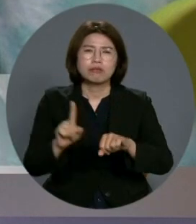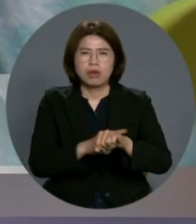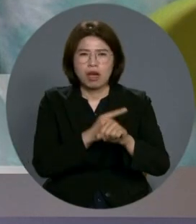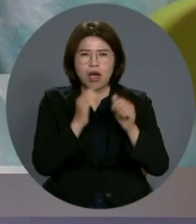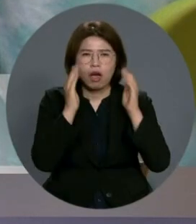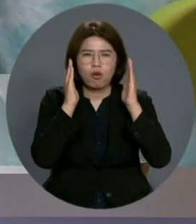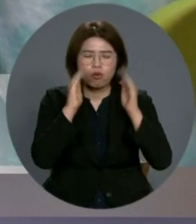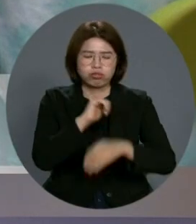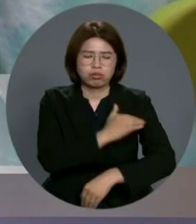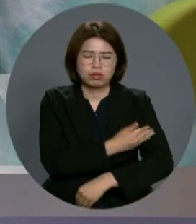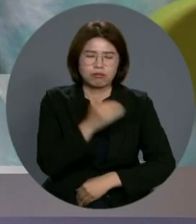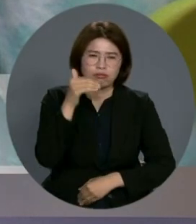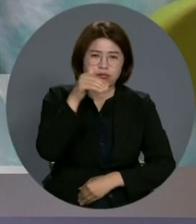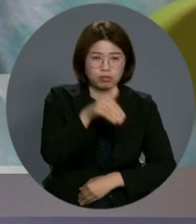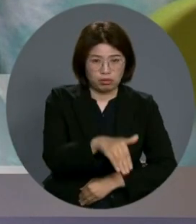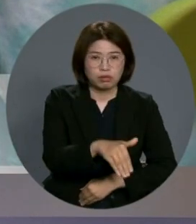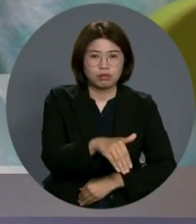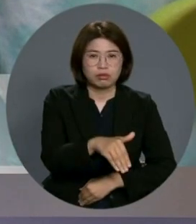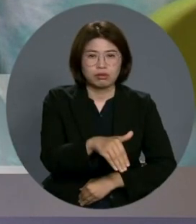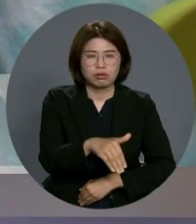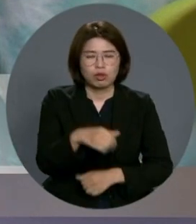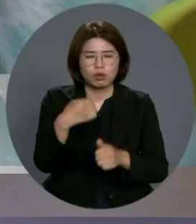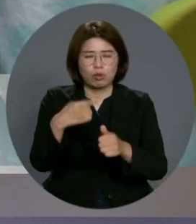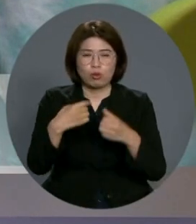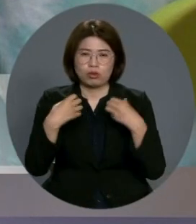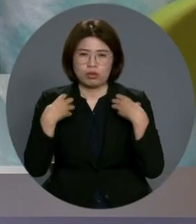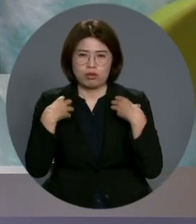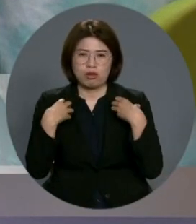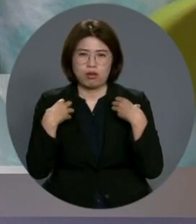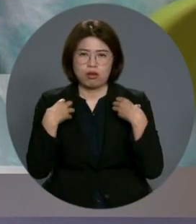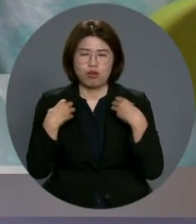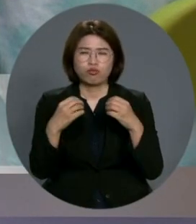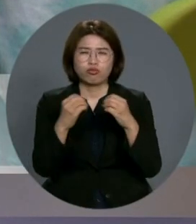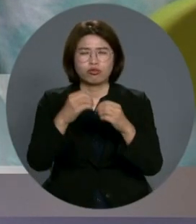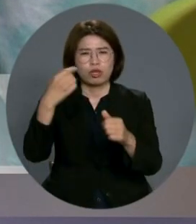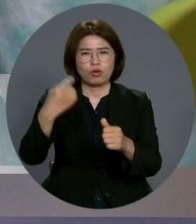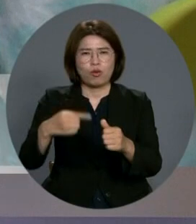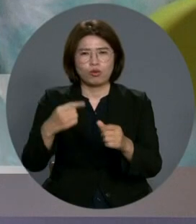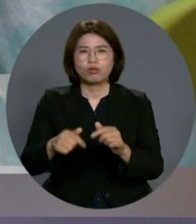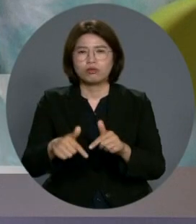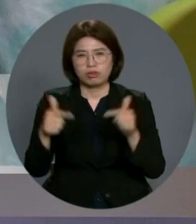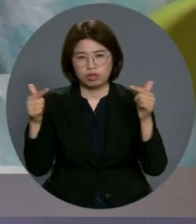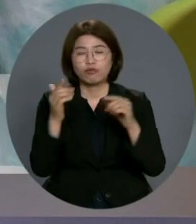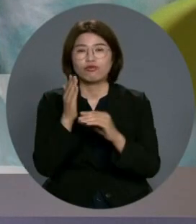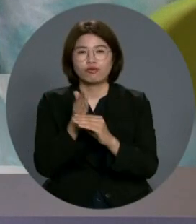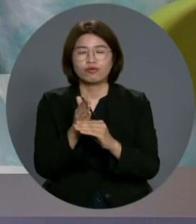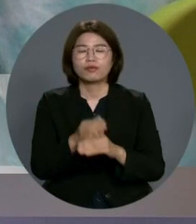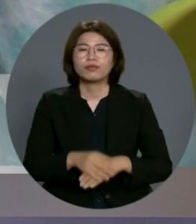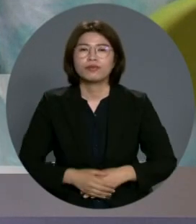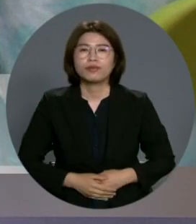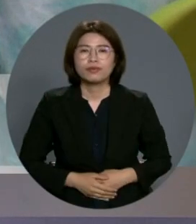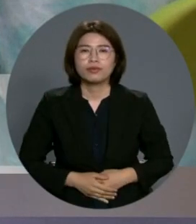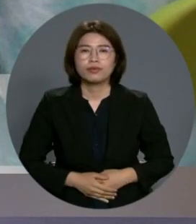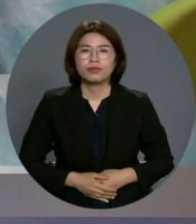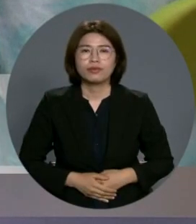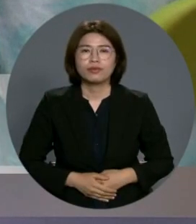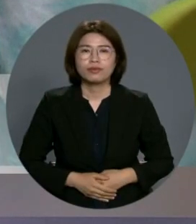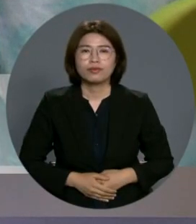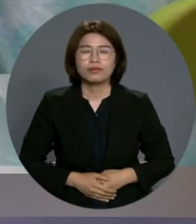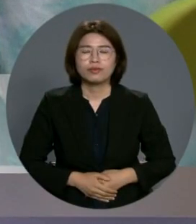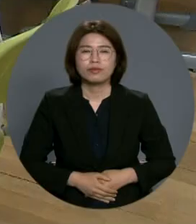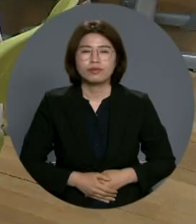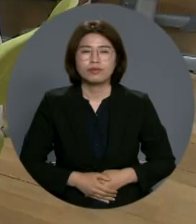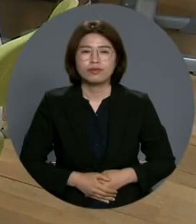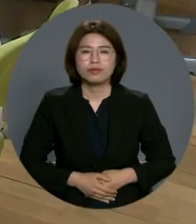기초학력 저하로까지 이어지고 있어 교육당국이 관련 교육을 강화하고 있습니다. 이상원 기자가 보도합니다.